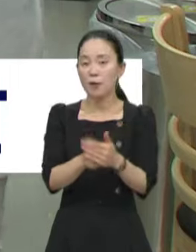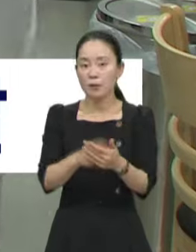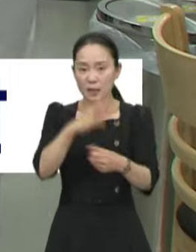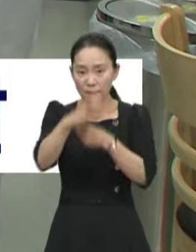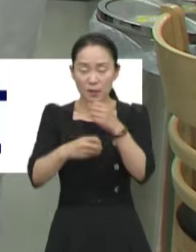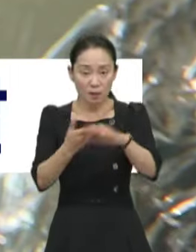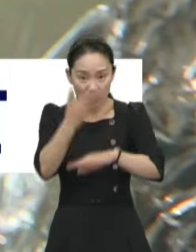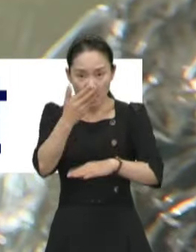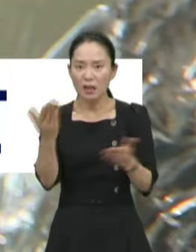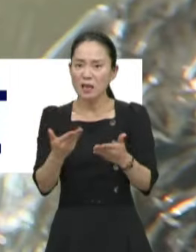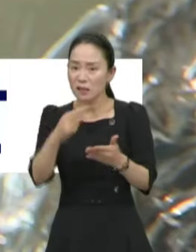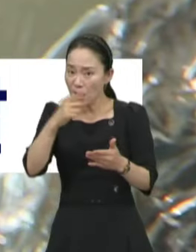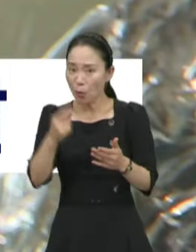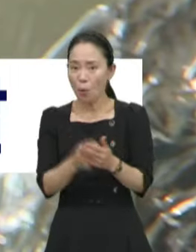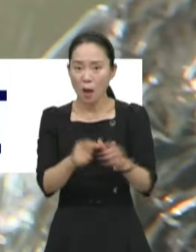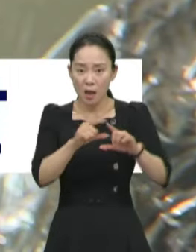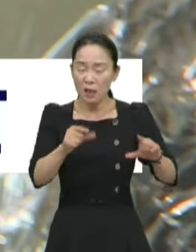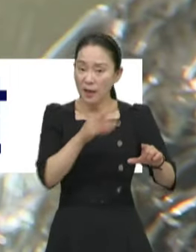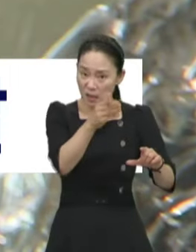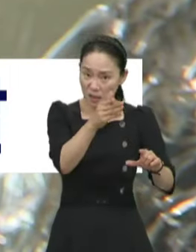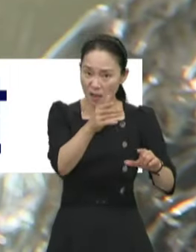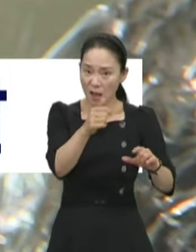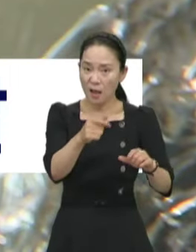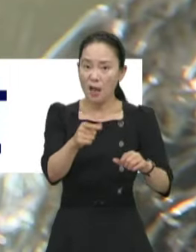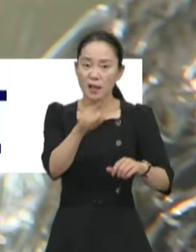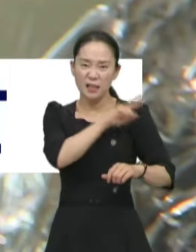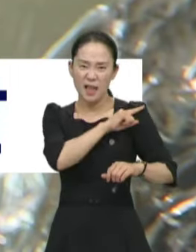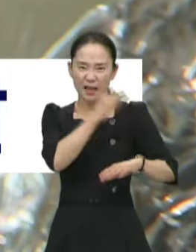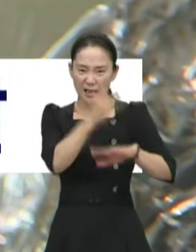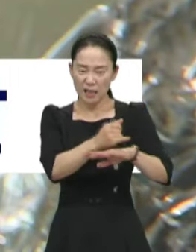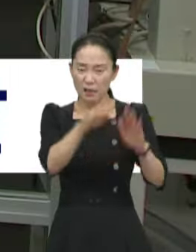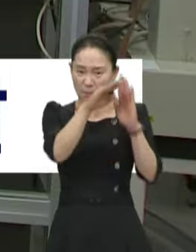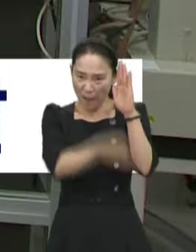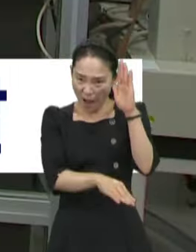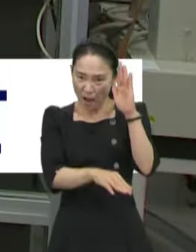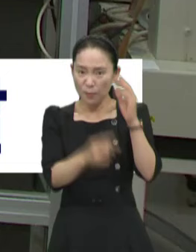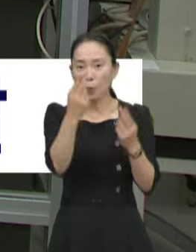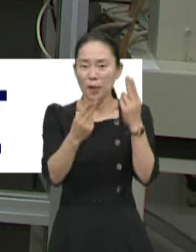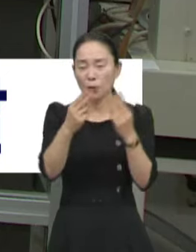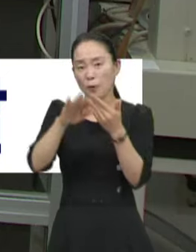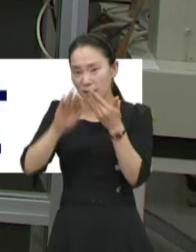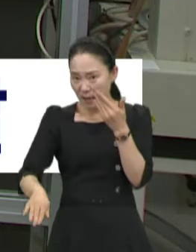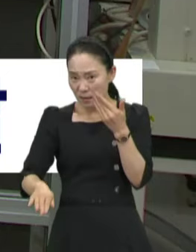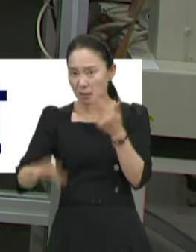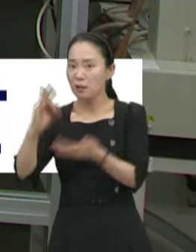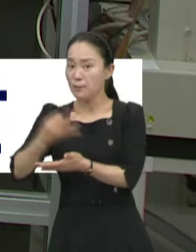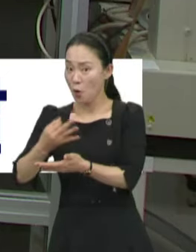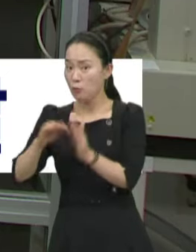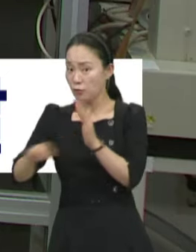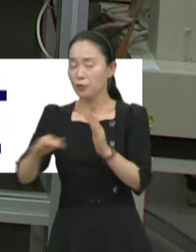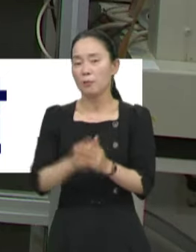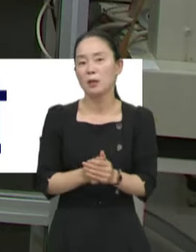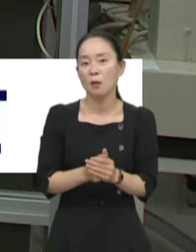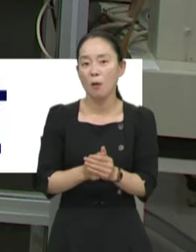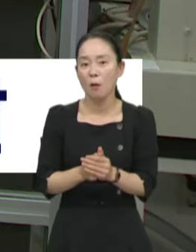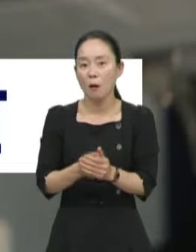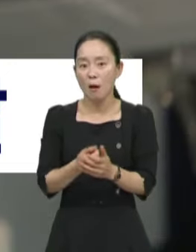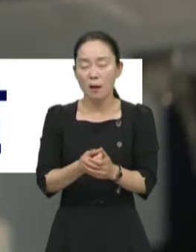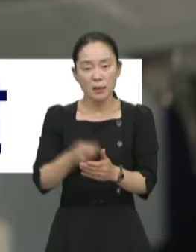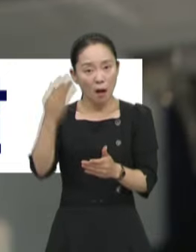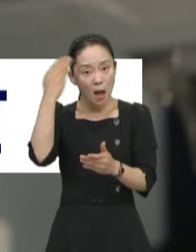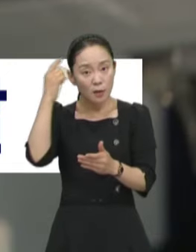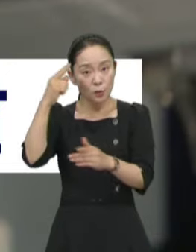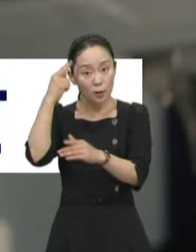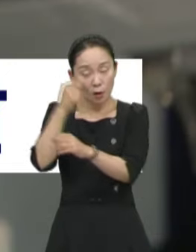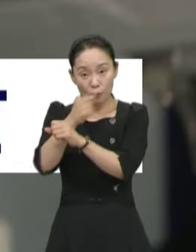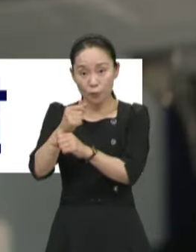이상 근무해도 일반직의 가장 낮은 직급인 원급 8년차보다 못한 급여 수준이라며 학연직은 일반직과